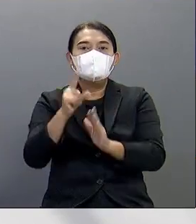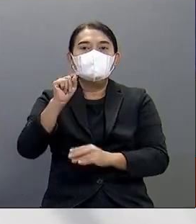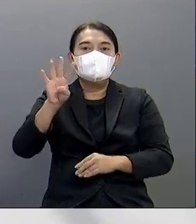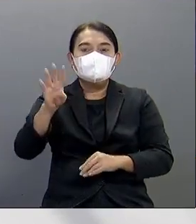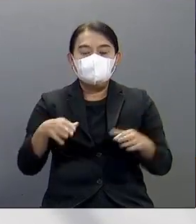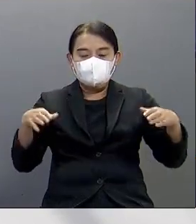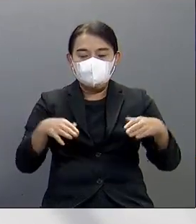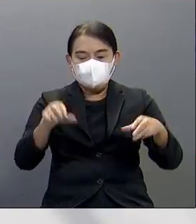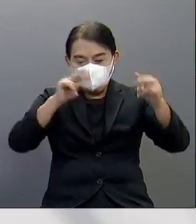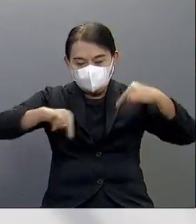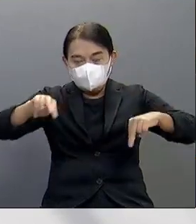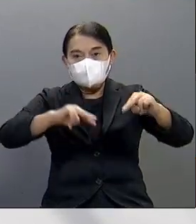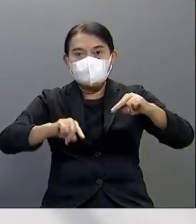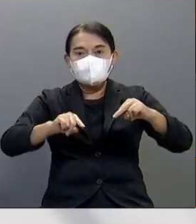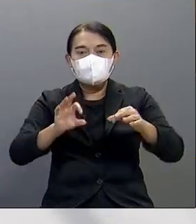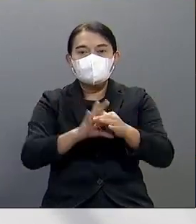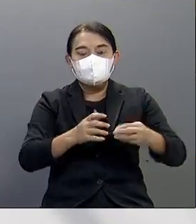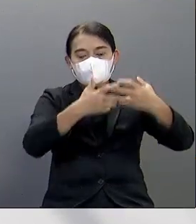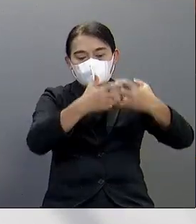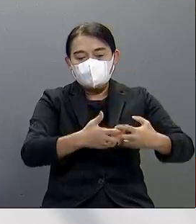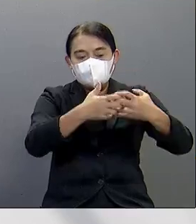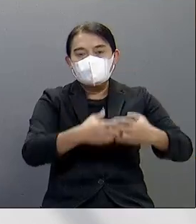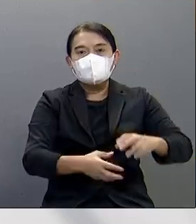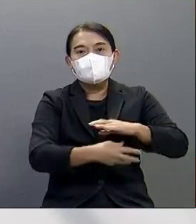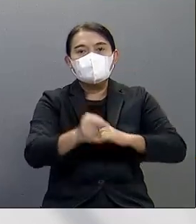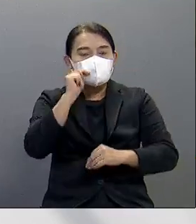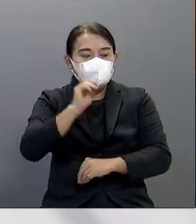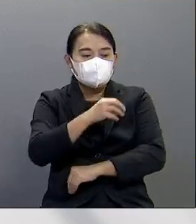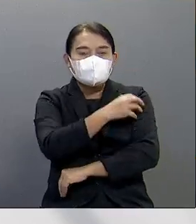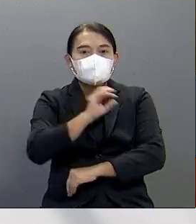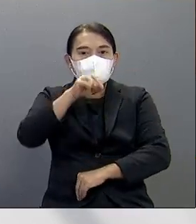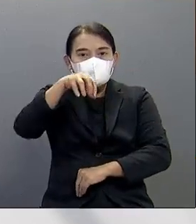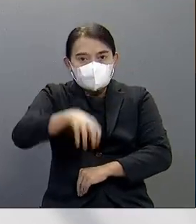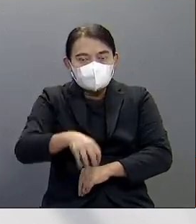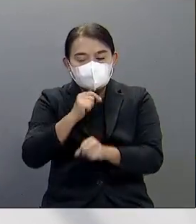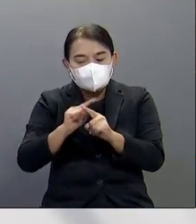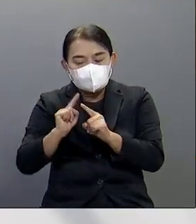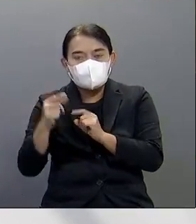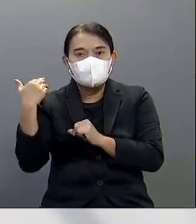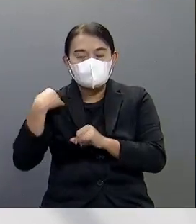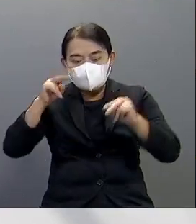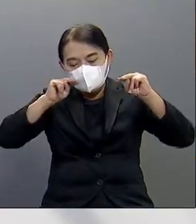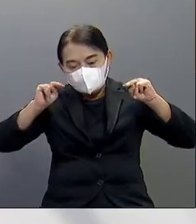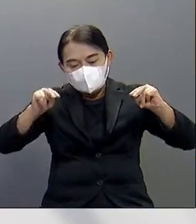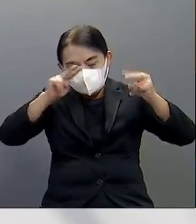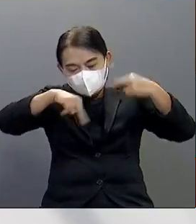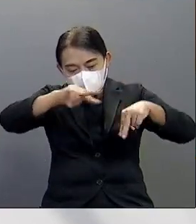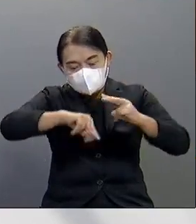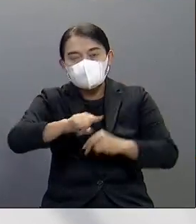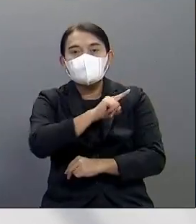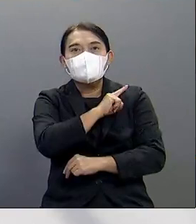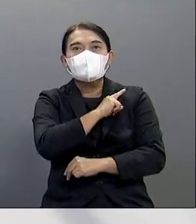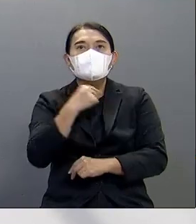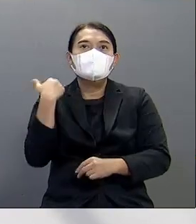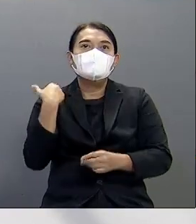ที่ดูแลเรื่องเครื่องปั๊มน้ำทีมเทศกิจทีมป้องกันภัยทีมดับเพลิงที่ดูแลอยู่แล้วครับ ค่ะจ